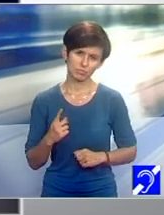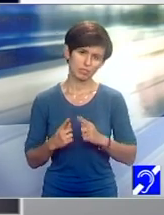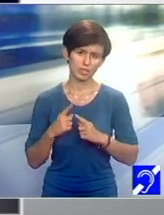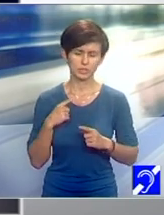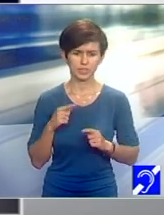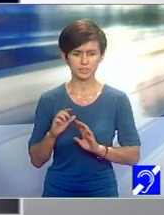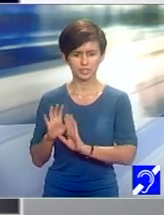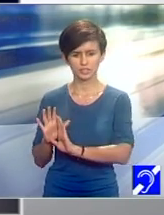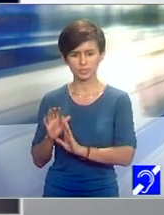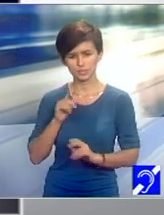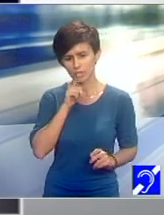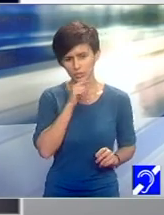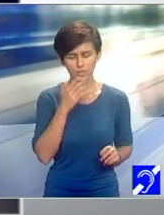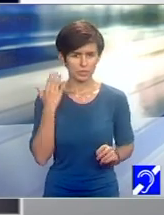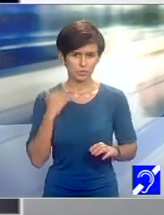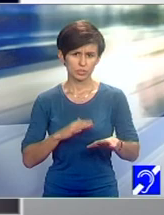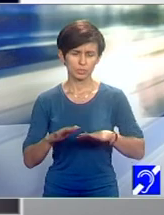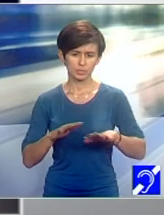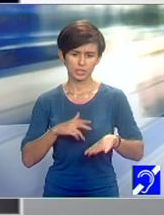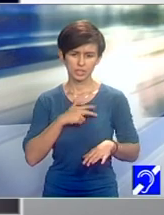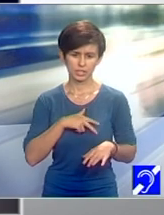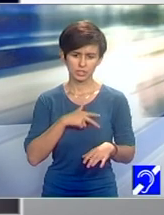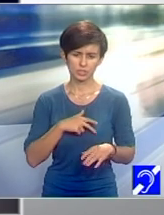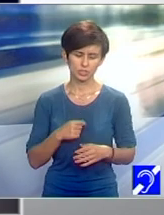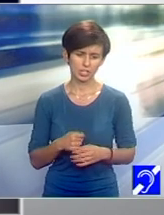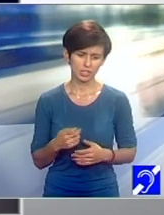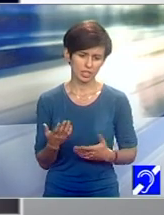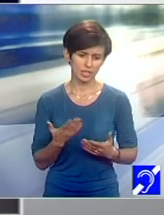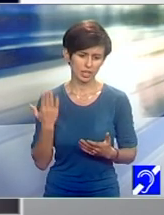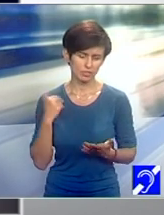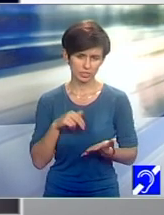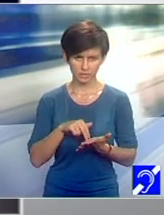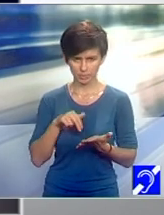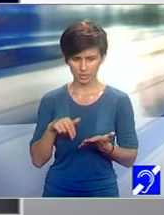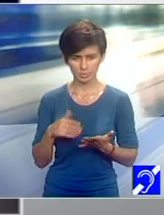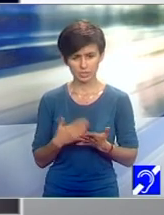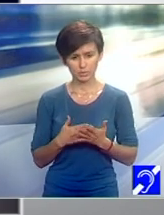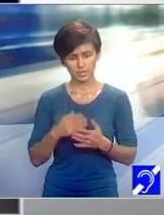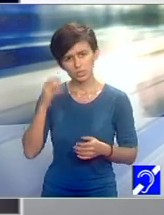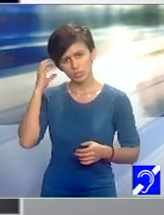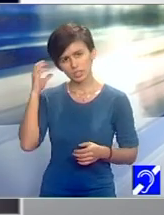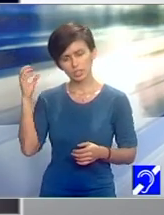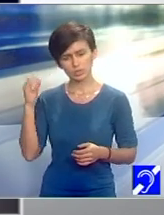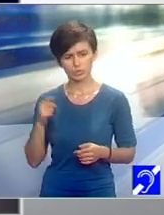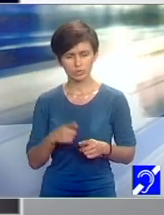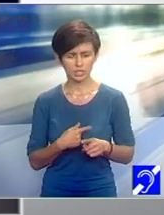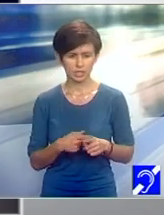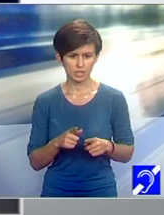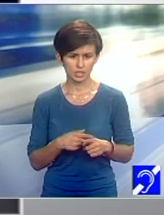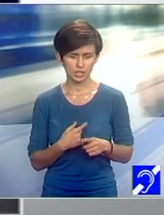o mobilitate socială care a fost permis pentru cultura romă, deci